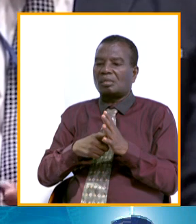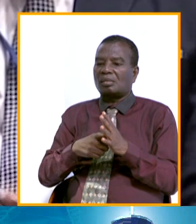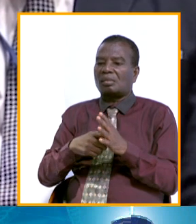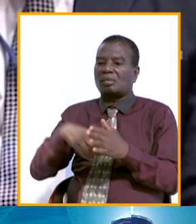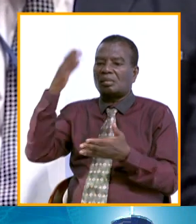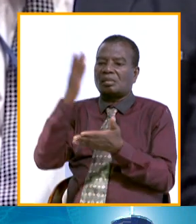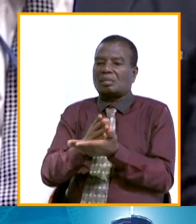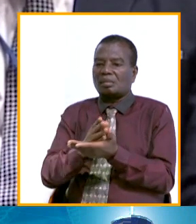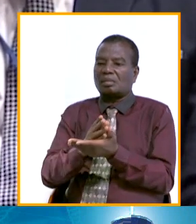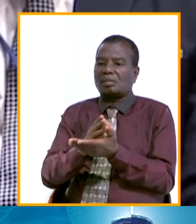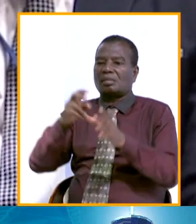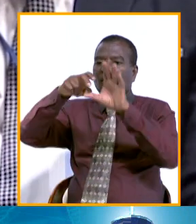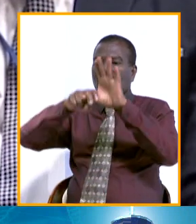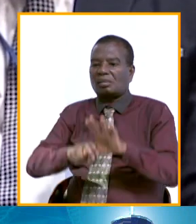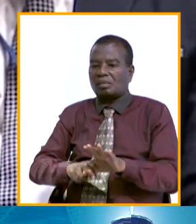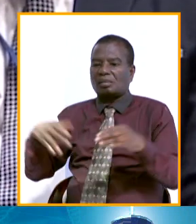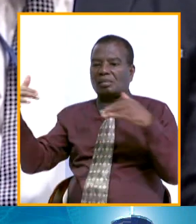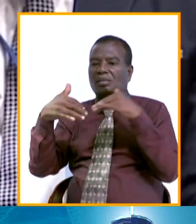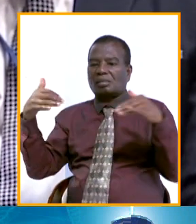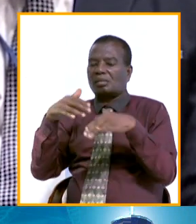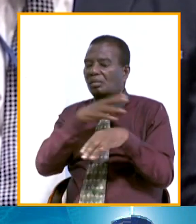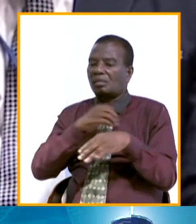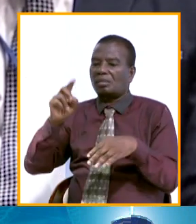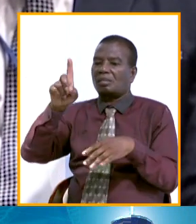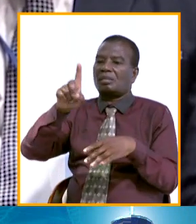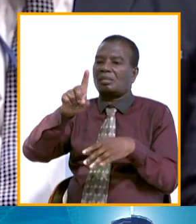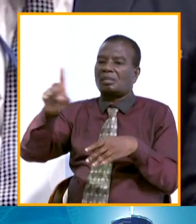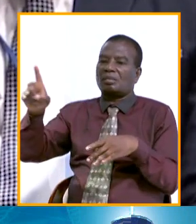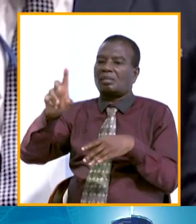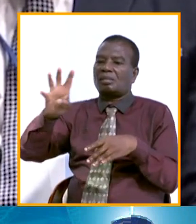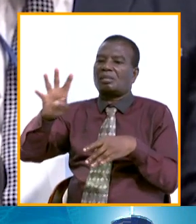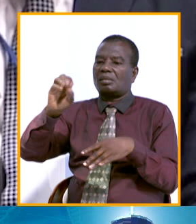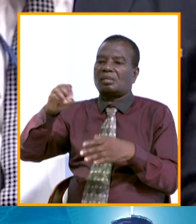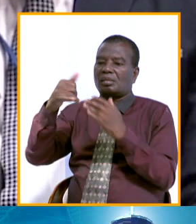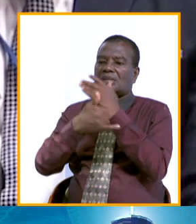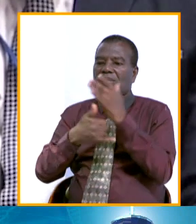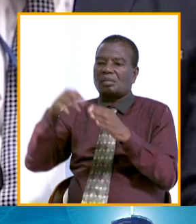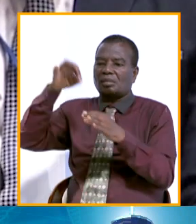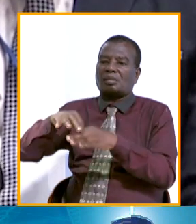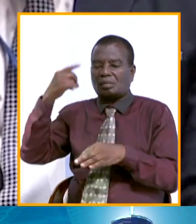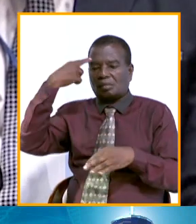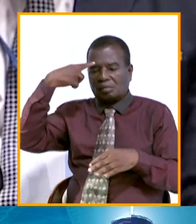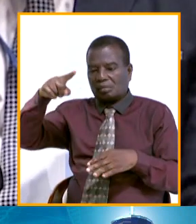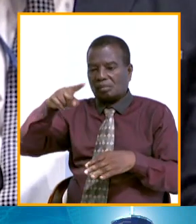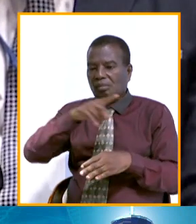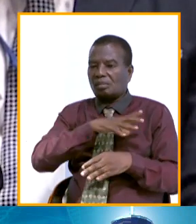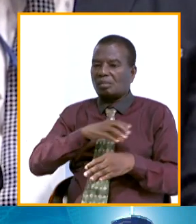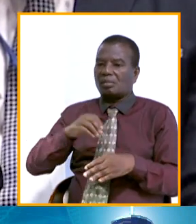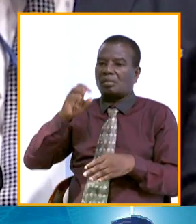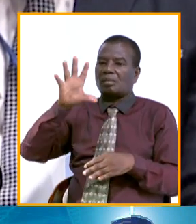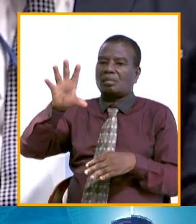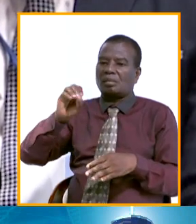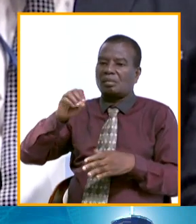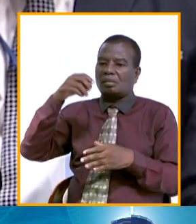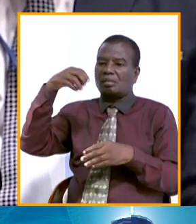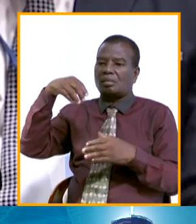un arrêt immédiat de la guerre en Ukraine. 140 pays ont donc voté pour, 38 se sont abstenus et 5 ont voté contre cette